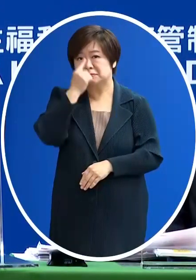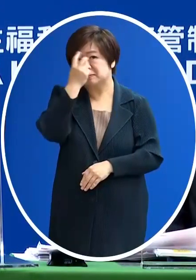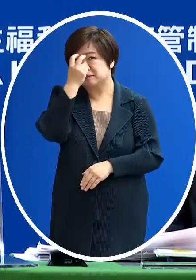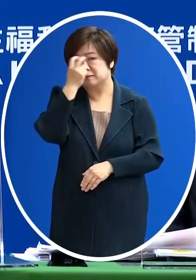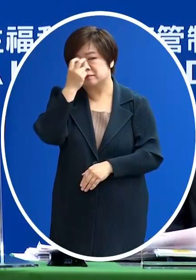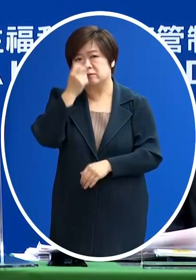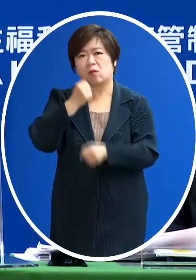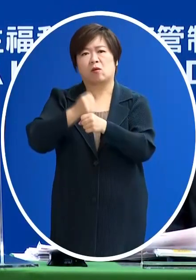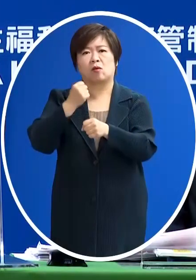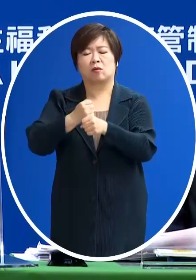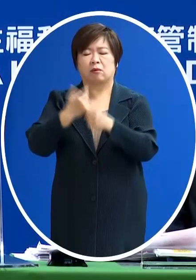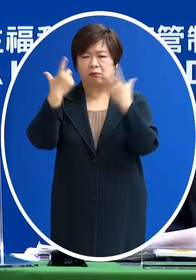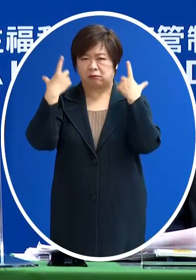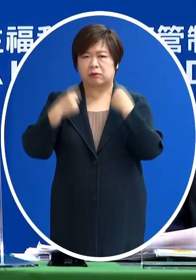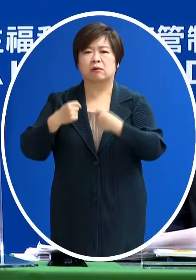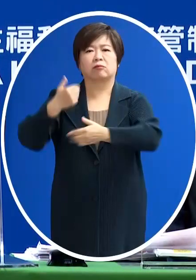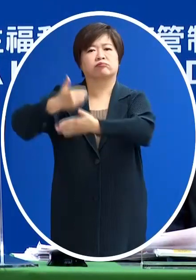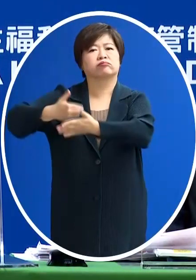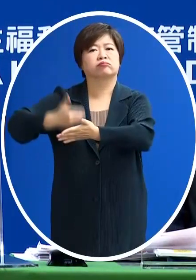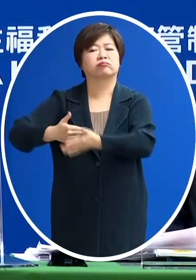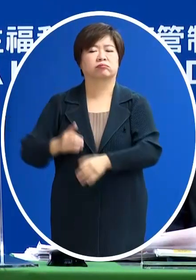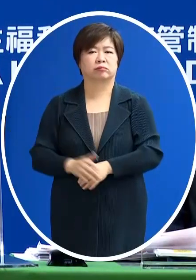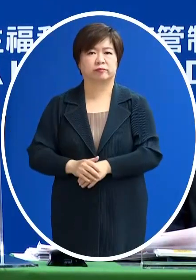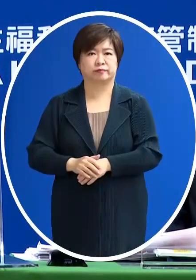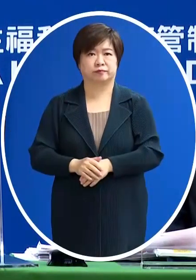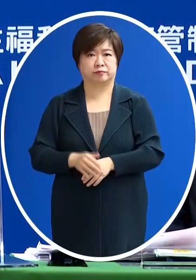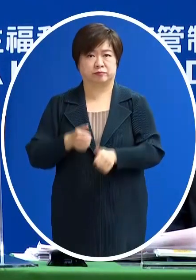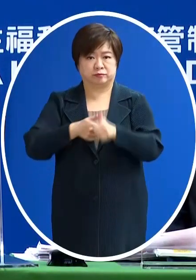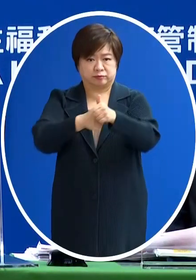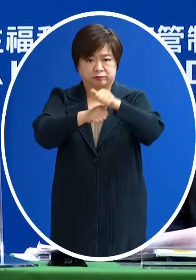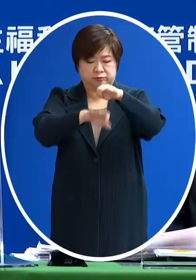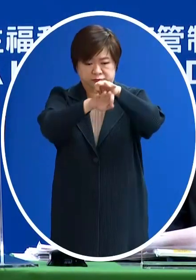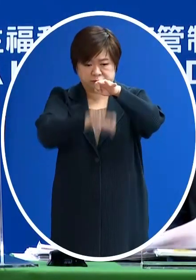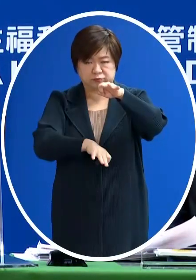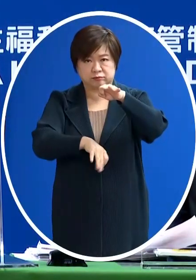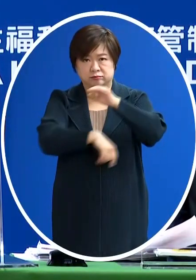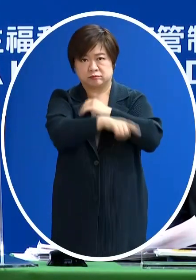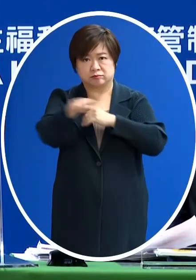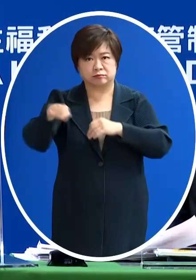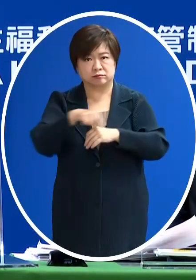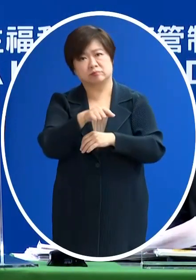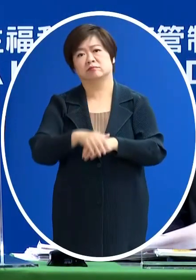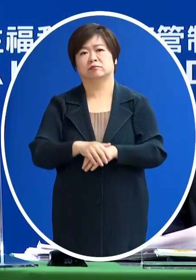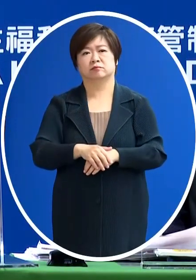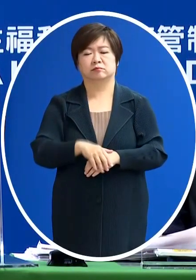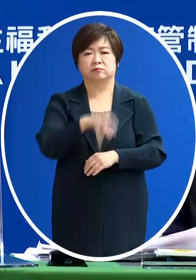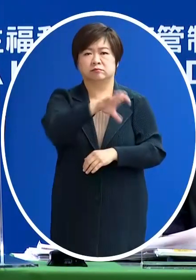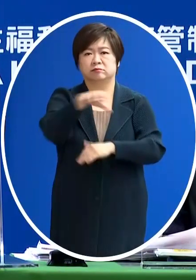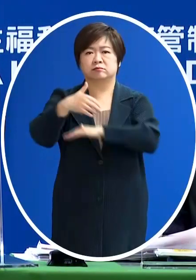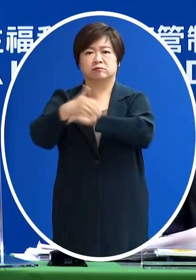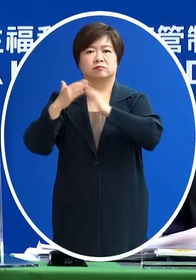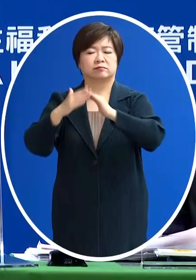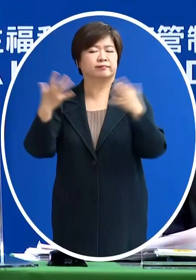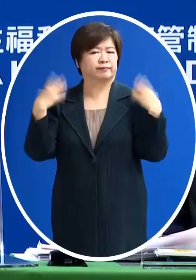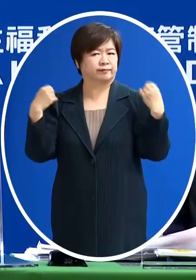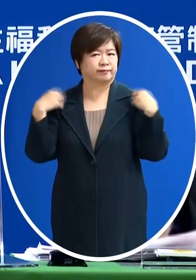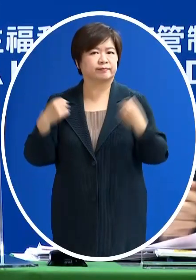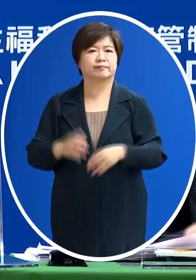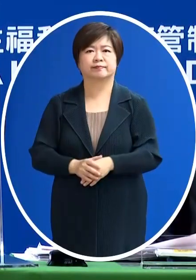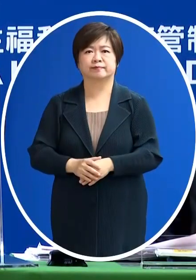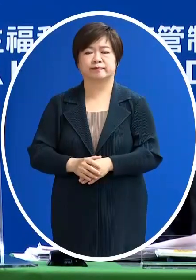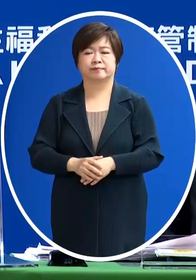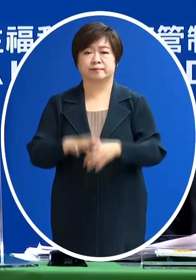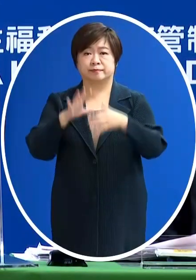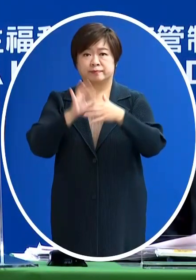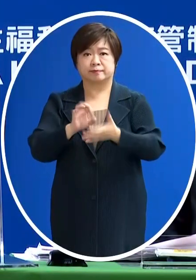是稍微比较少一点。不过框列采检的这个动作各县市都没有放缓脚步，所以整体的